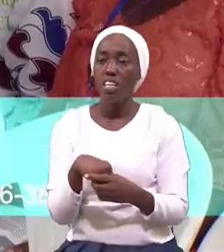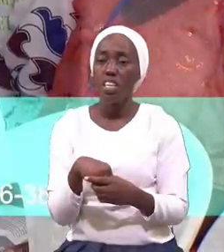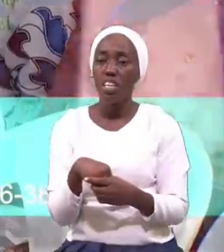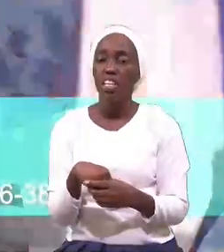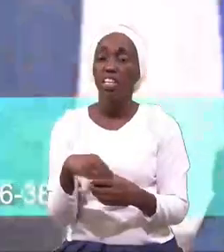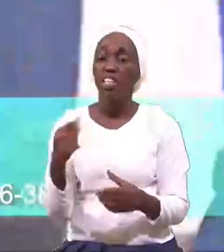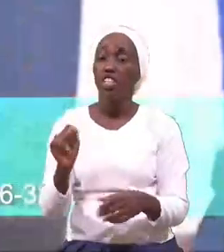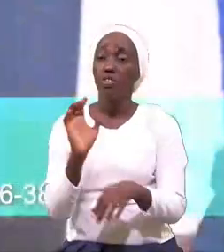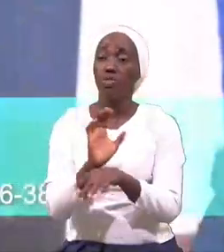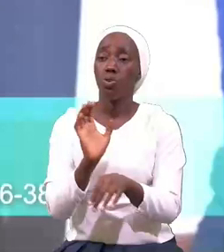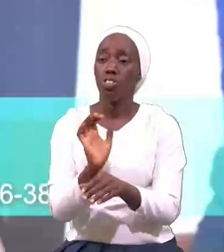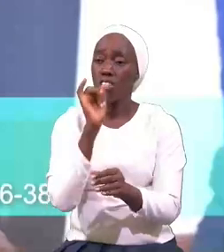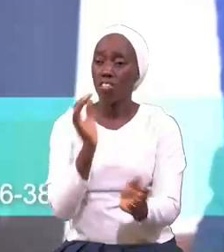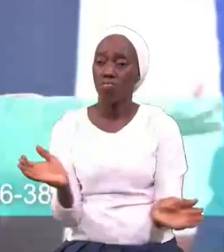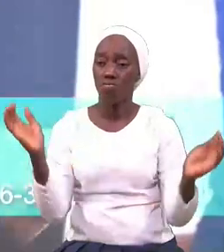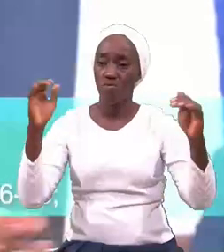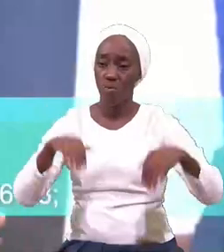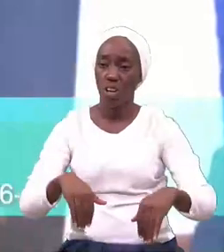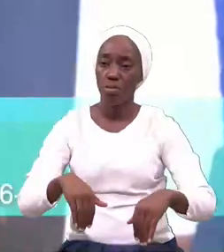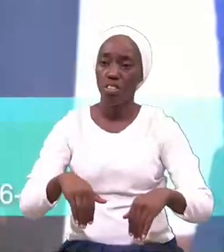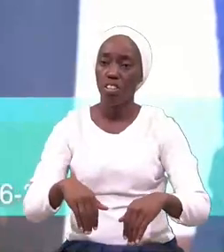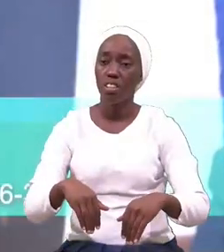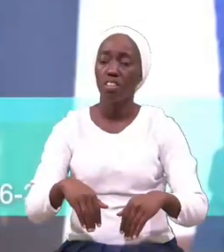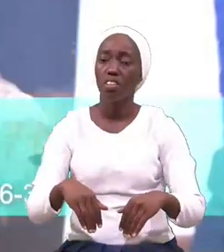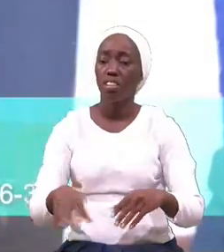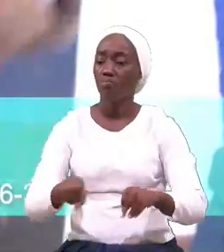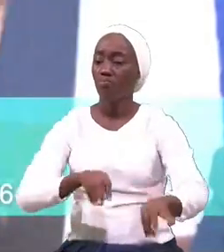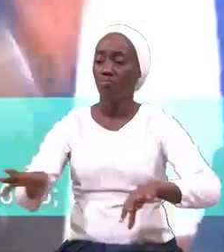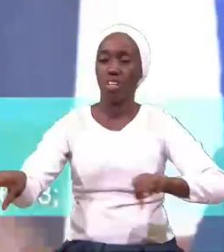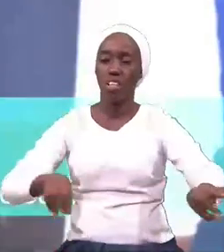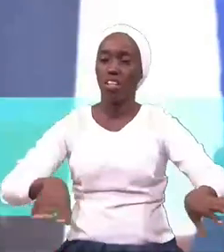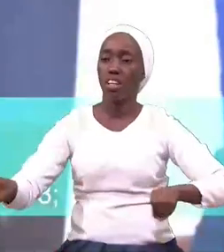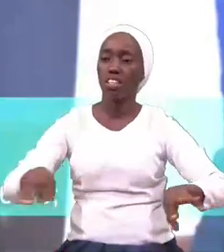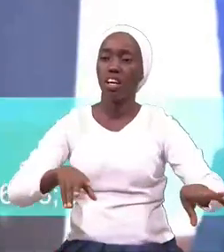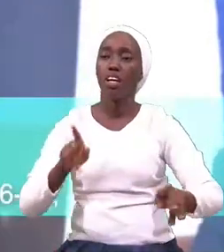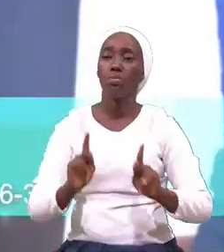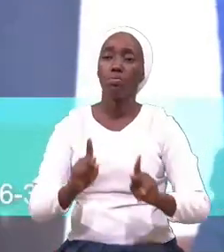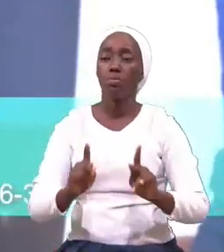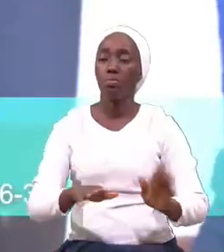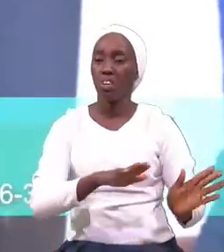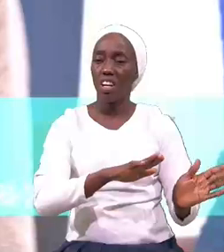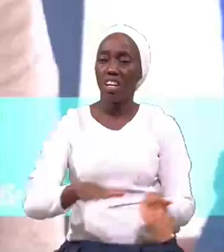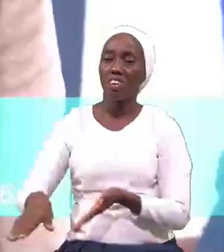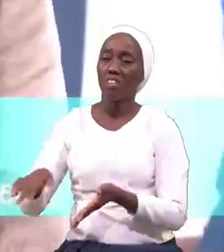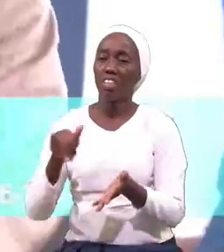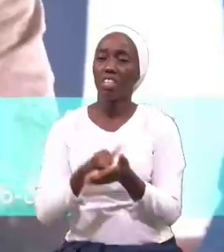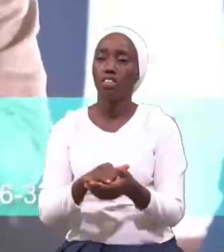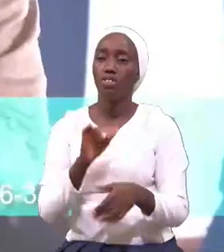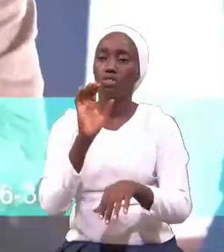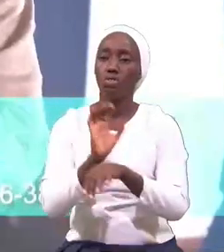Vous voyez, une église est en train de s'effondrer. Est en train de se disperser. Les gens abandonnent cette église.